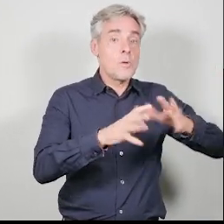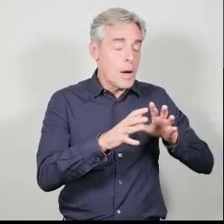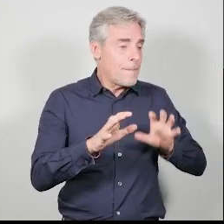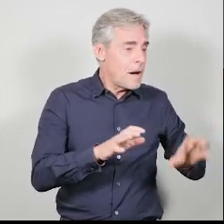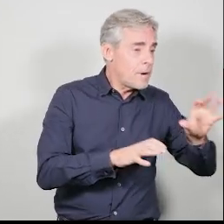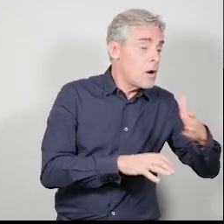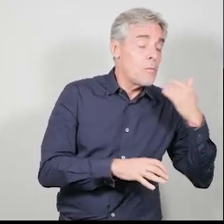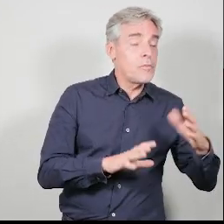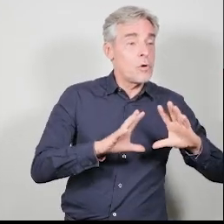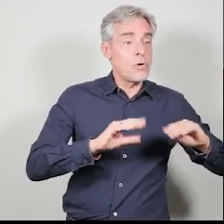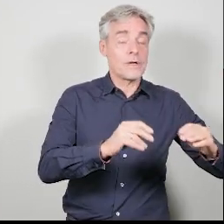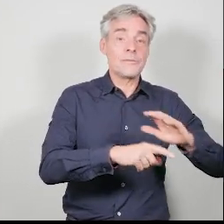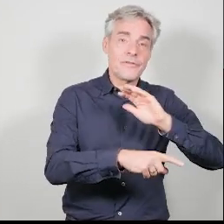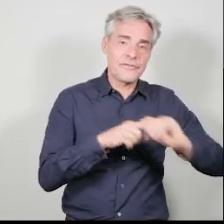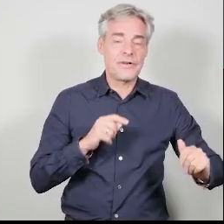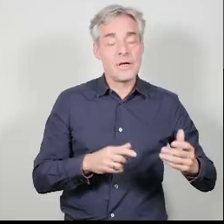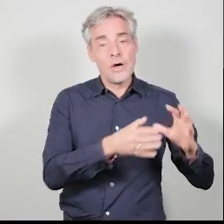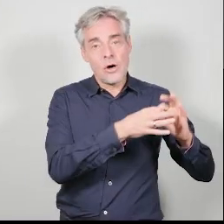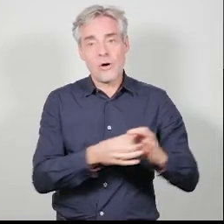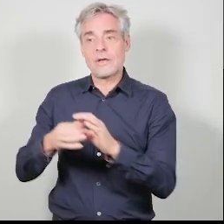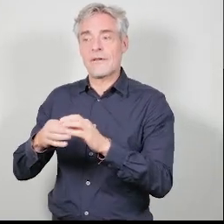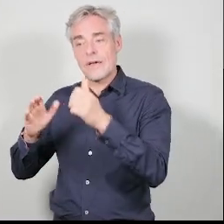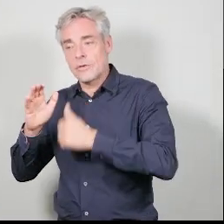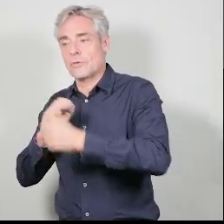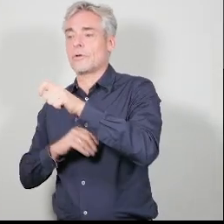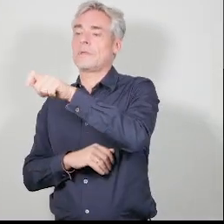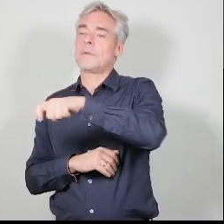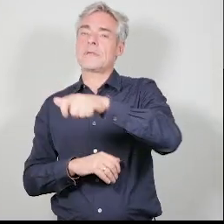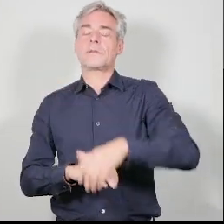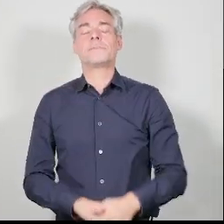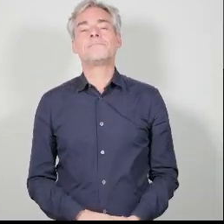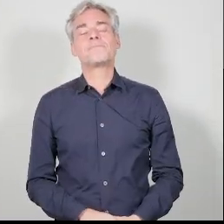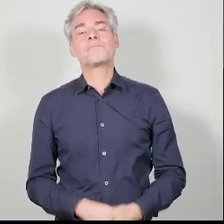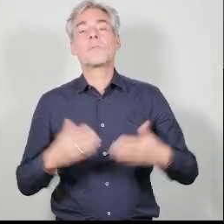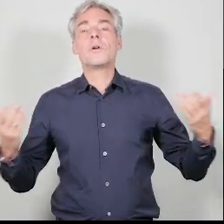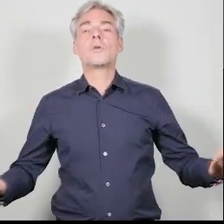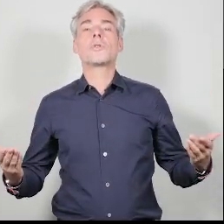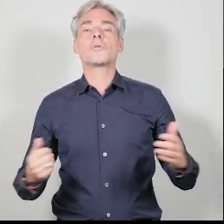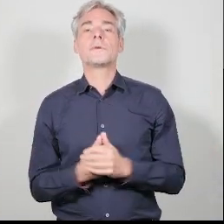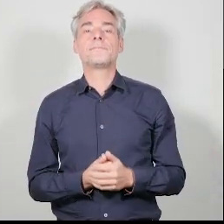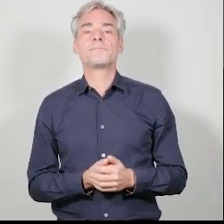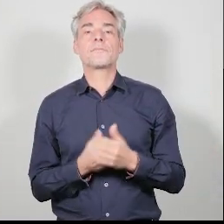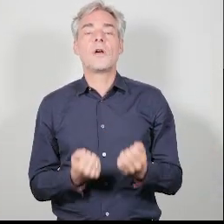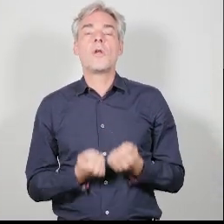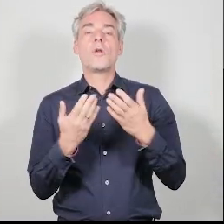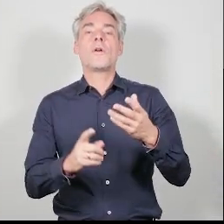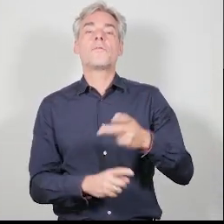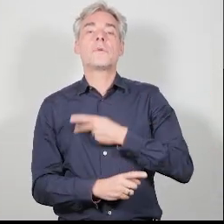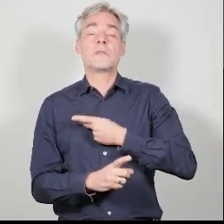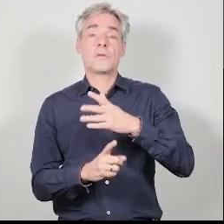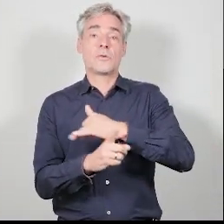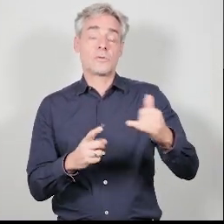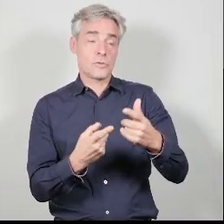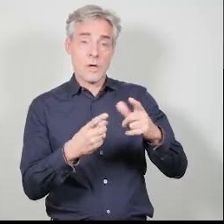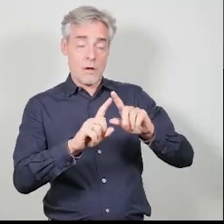pour une mise en œuvre effective au service de l'autonomie des personnes. Parce qu'en effet, aujourd'hui, l'offre médico-sociale, elle est